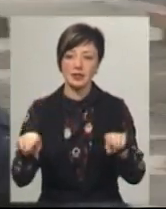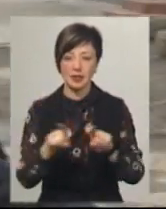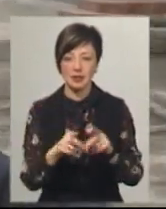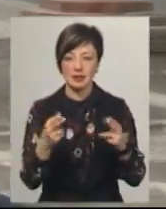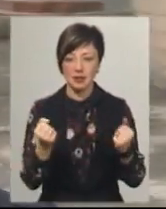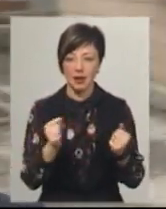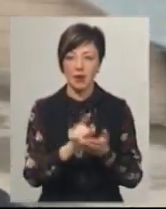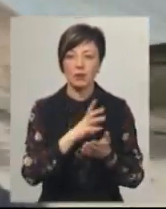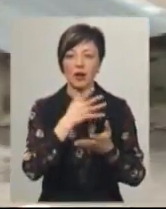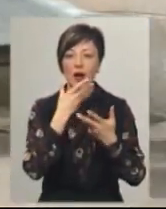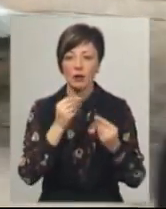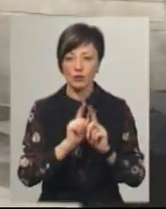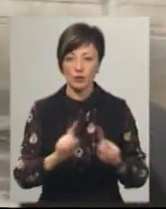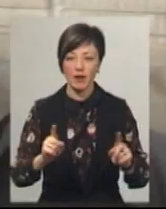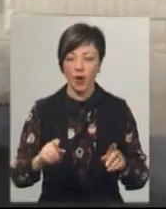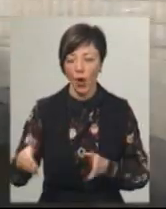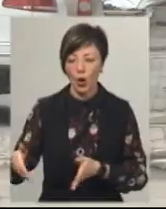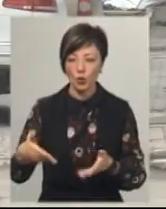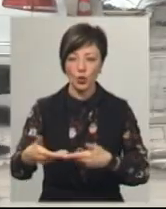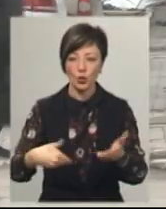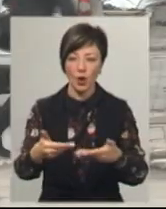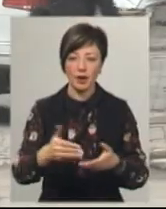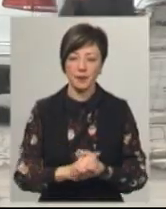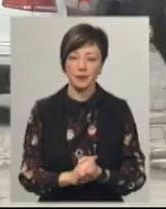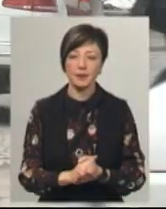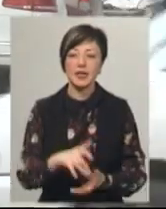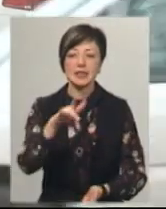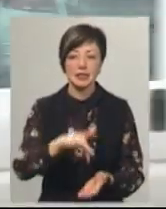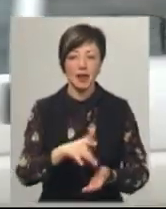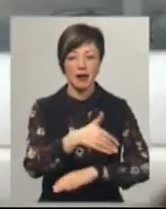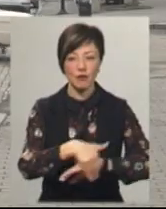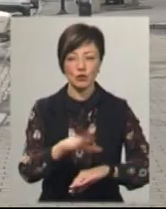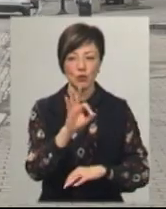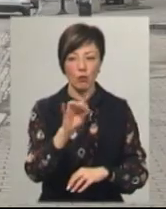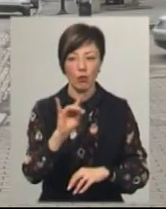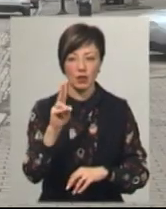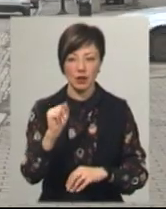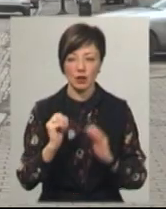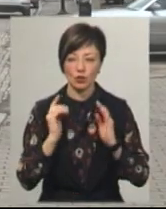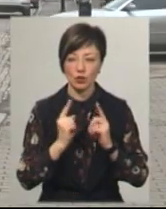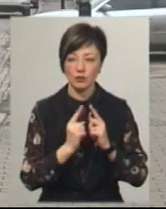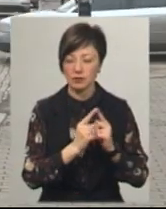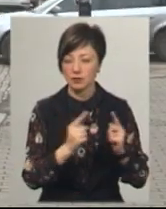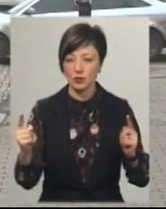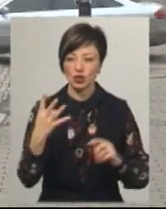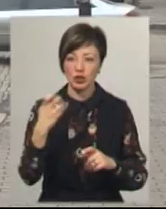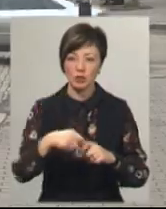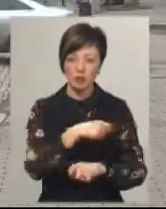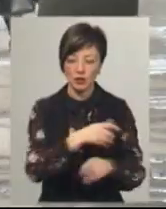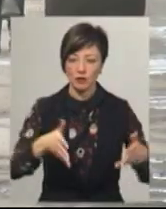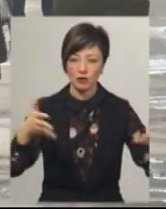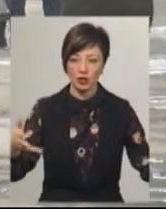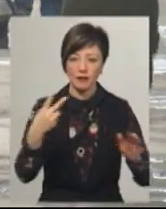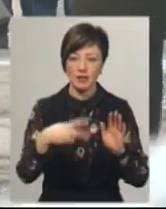туди. Має бути гарно, особливо тротуари мають бути гарні. Соборна центральна вулиця Кам'янця-Подільського. Її довжина майже 400 метрів, завширшки